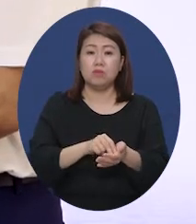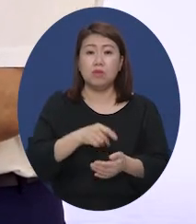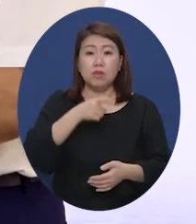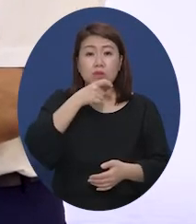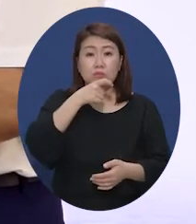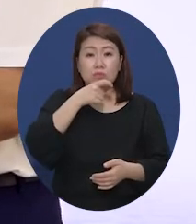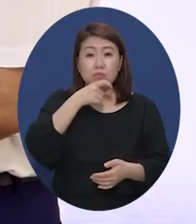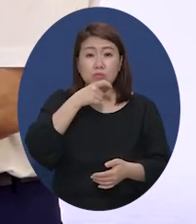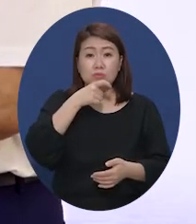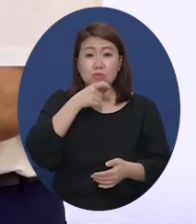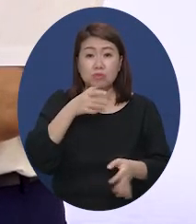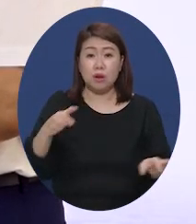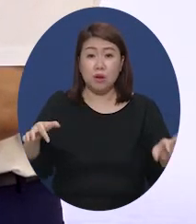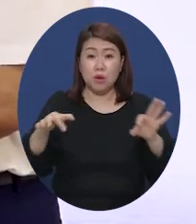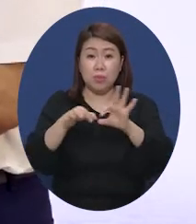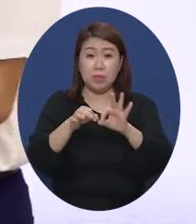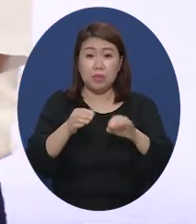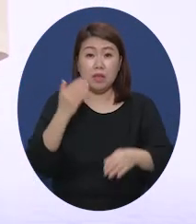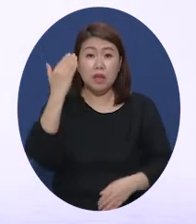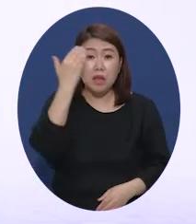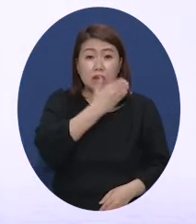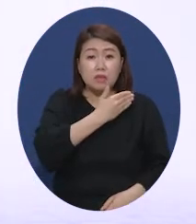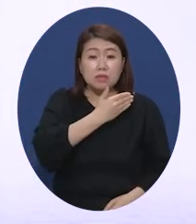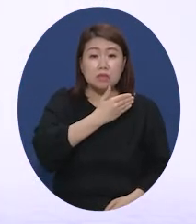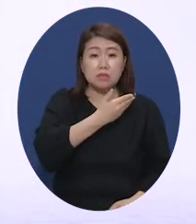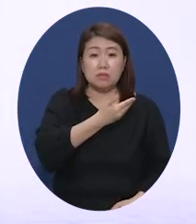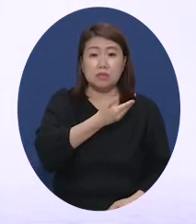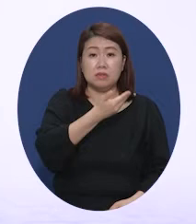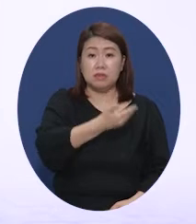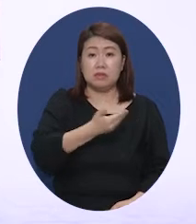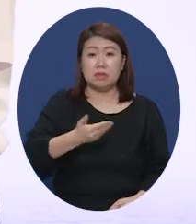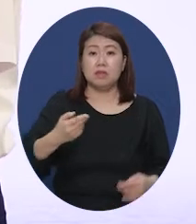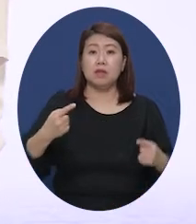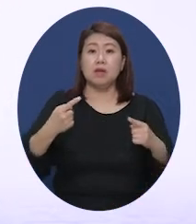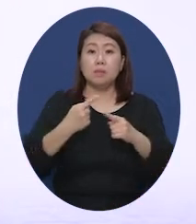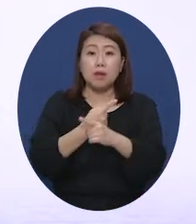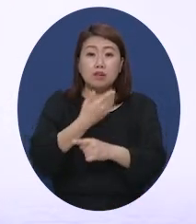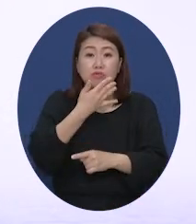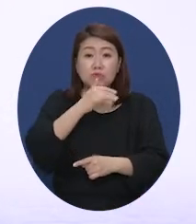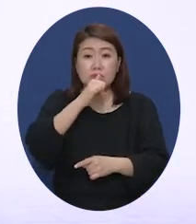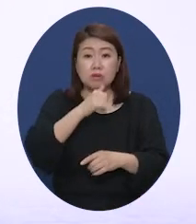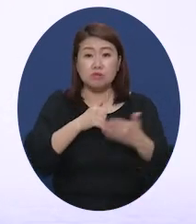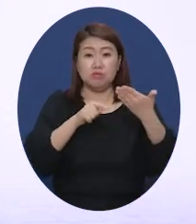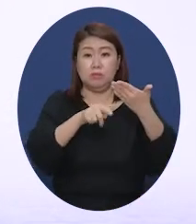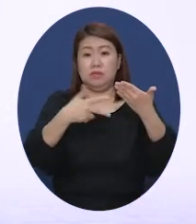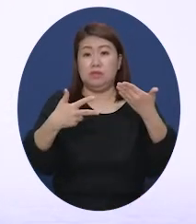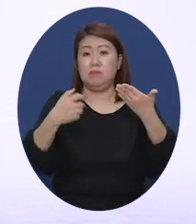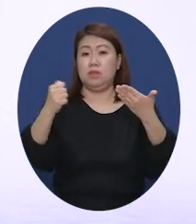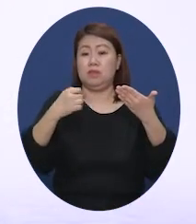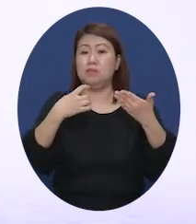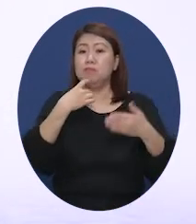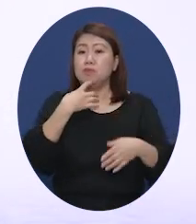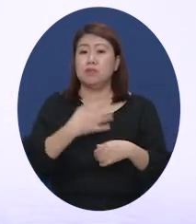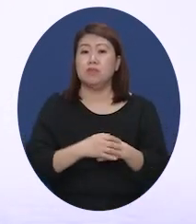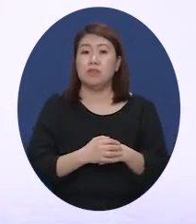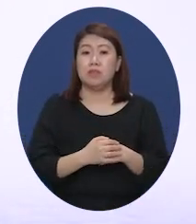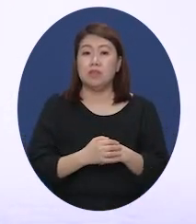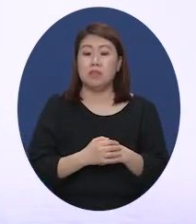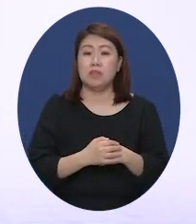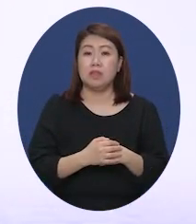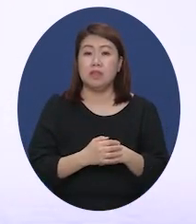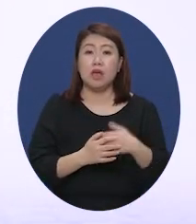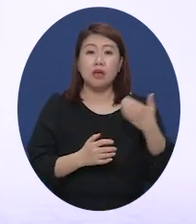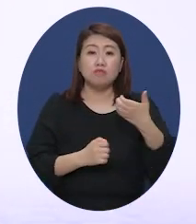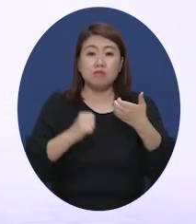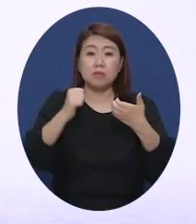9.7%만이 이제 하수도 연결되어 있다 그랬잖아요. 그죠? 이것이 이제 어떤 일로 벌어지느냐? 이거와 맞물려서 90%